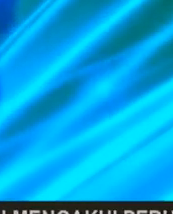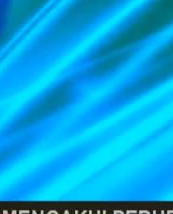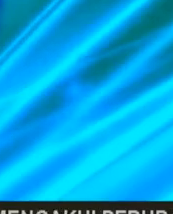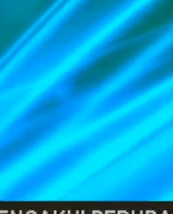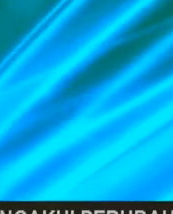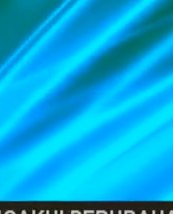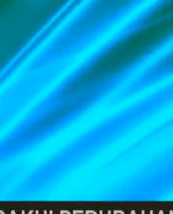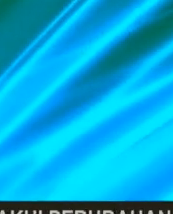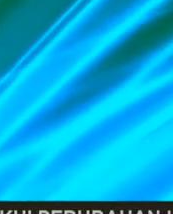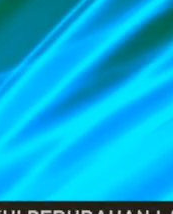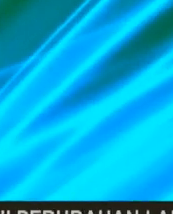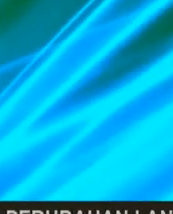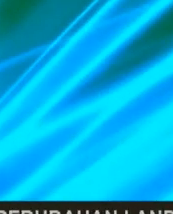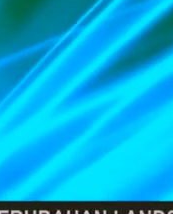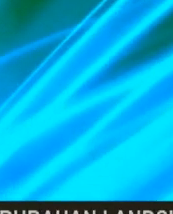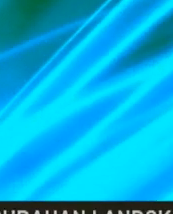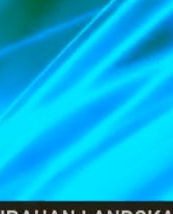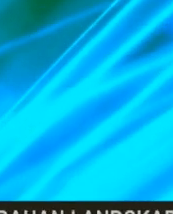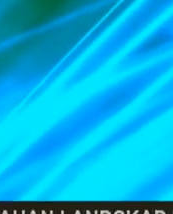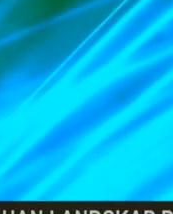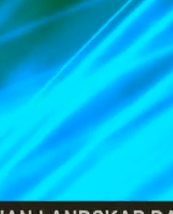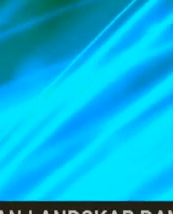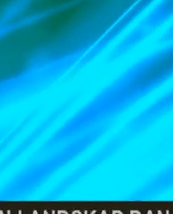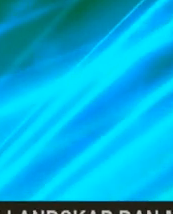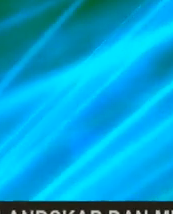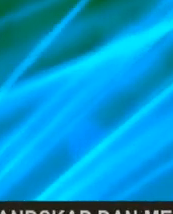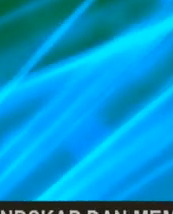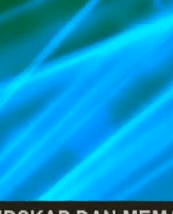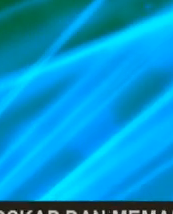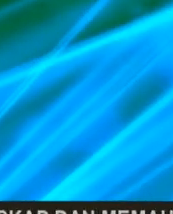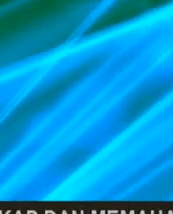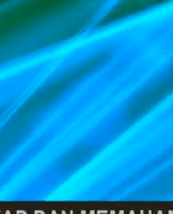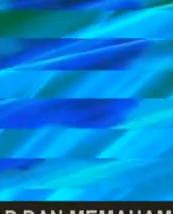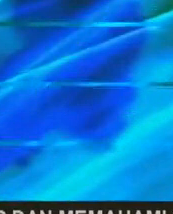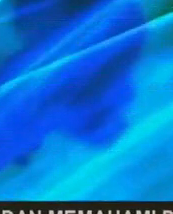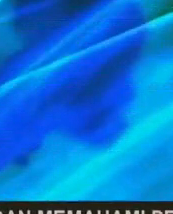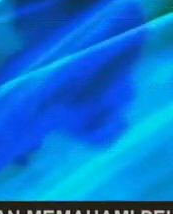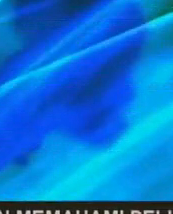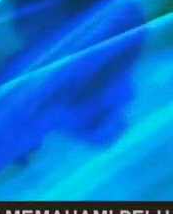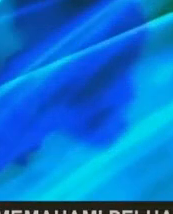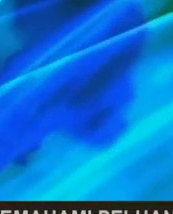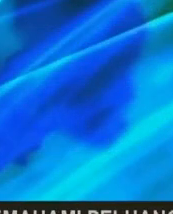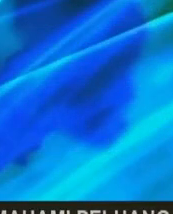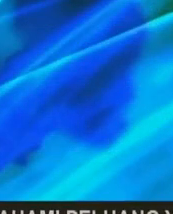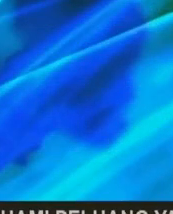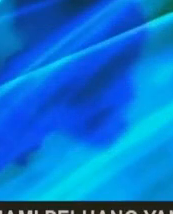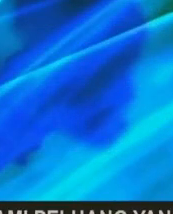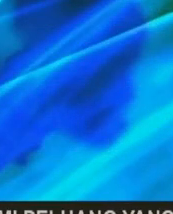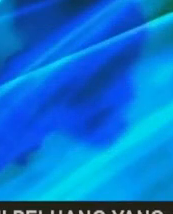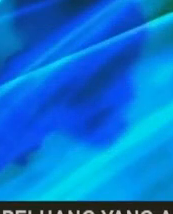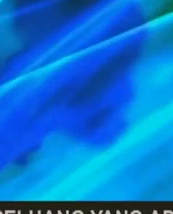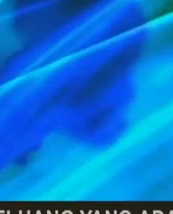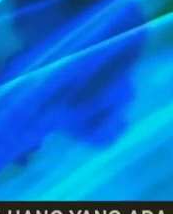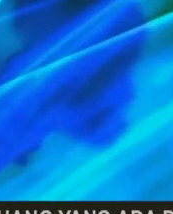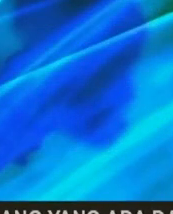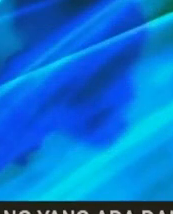2020 143.000 701 ujian maklumat lanjut dan perkembangan terkini layar laman sesawang